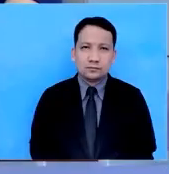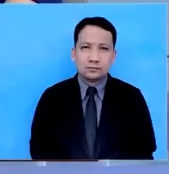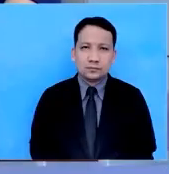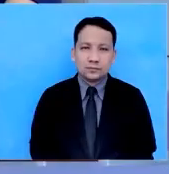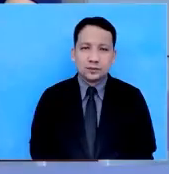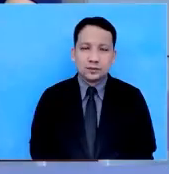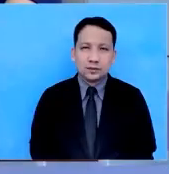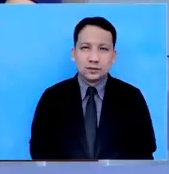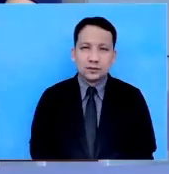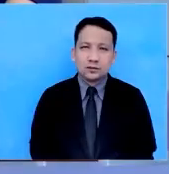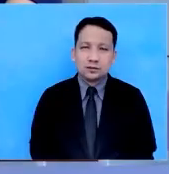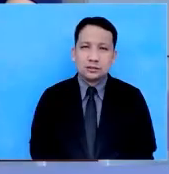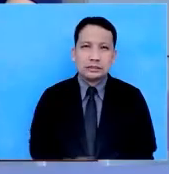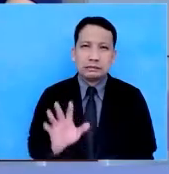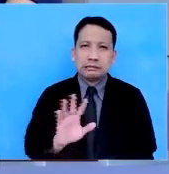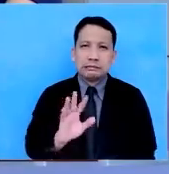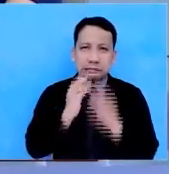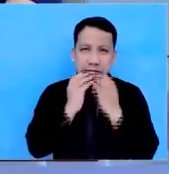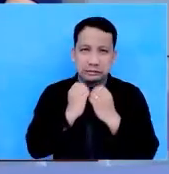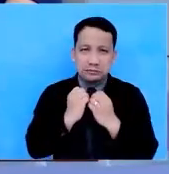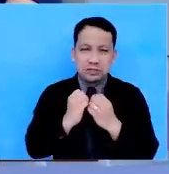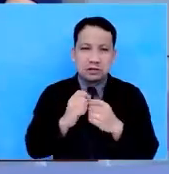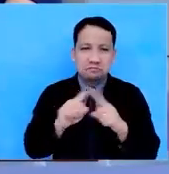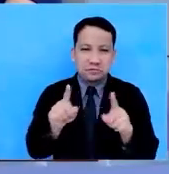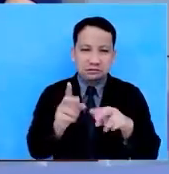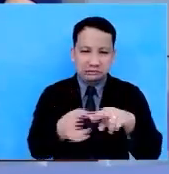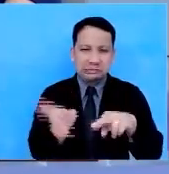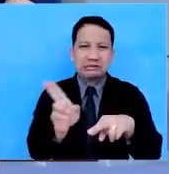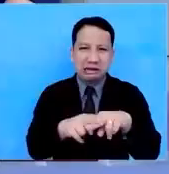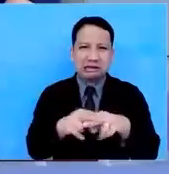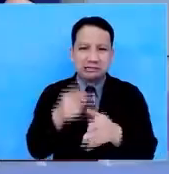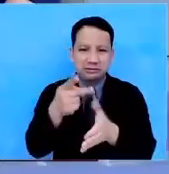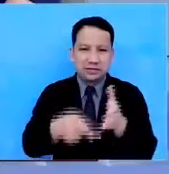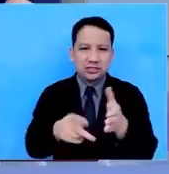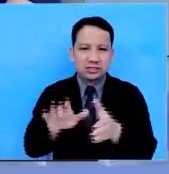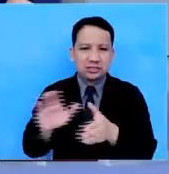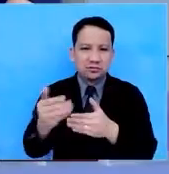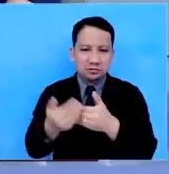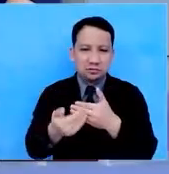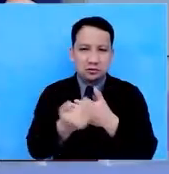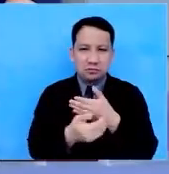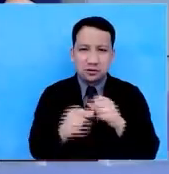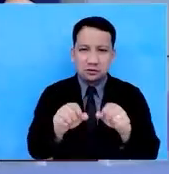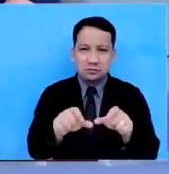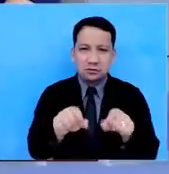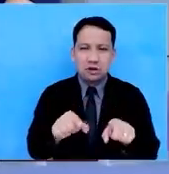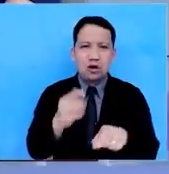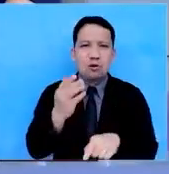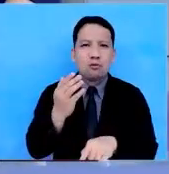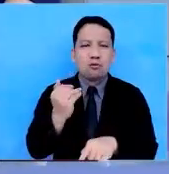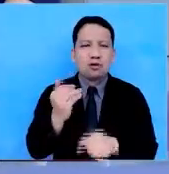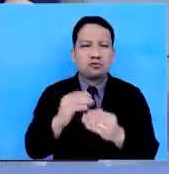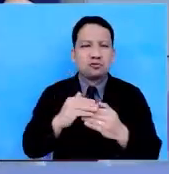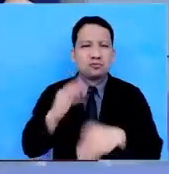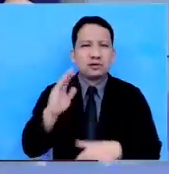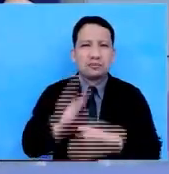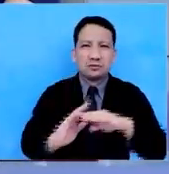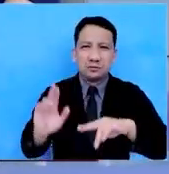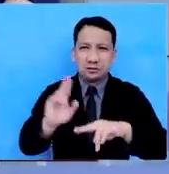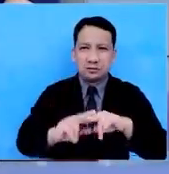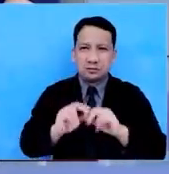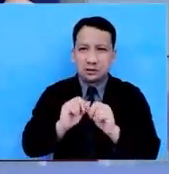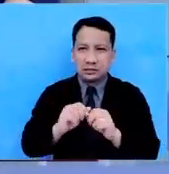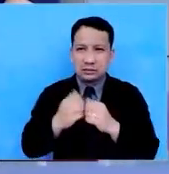tinipid pero tinaasan ang presyo. Yan ang diskarte ng ilang bake shop sa kanilang paninda sa gitna ng taas presyo ng itlog